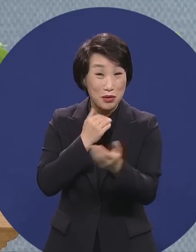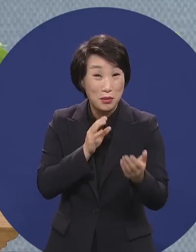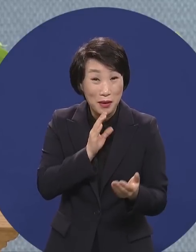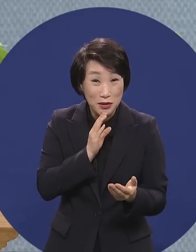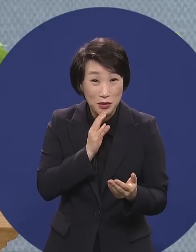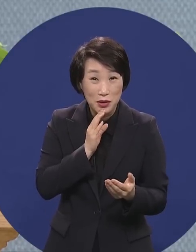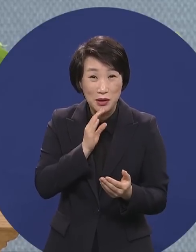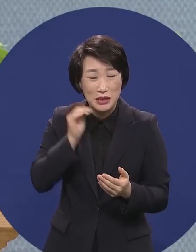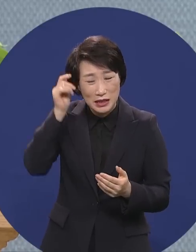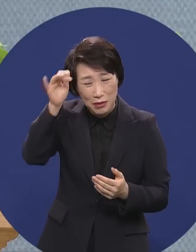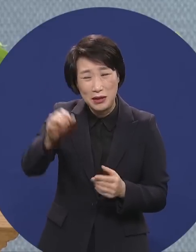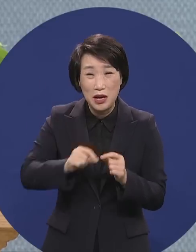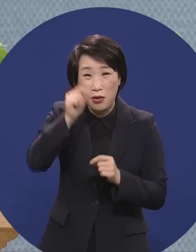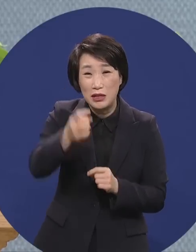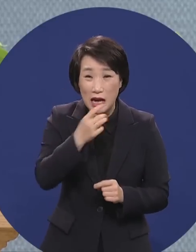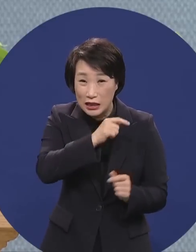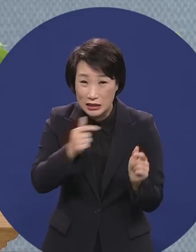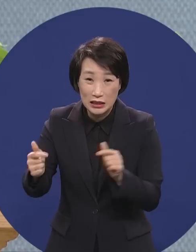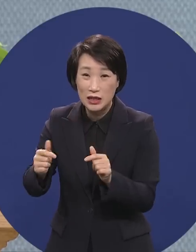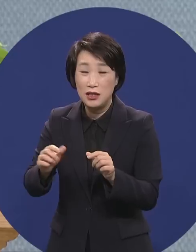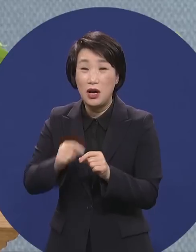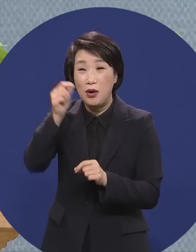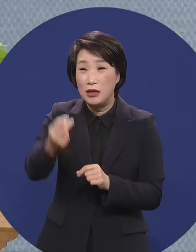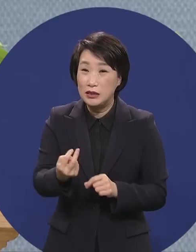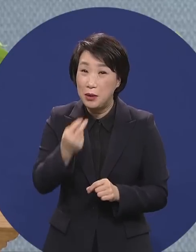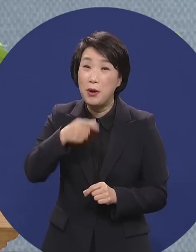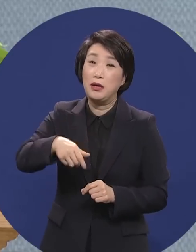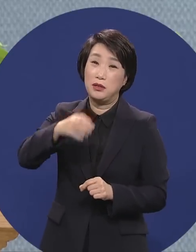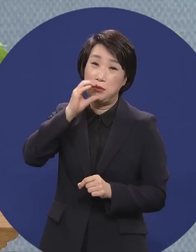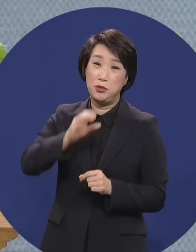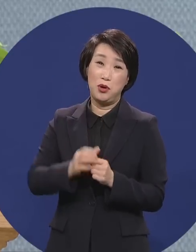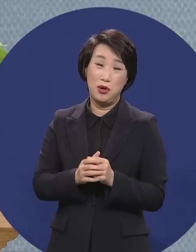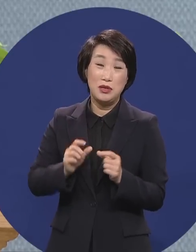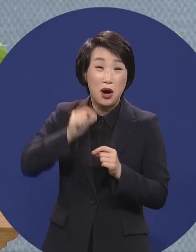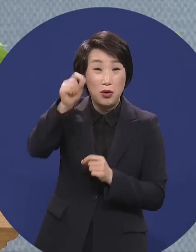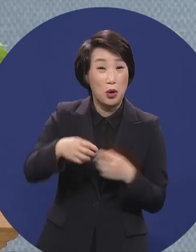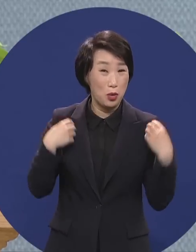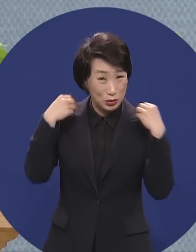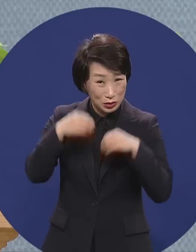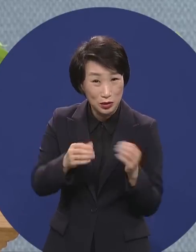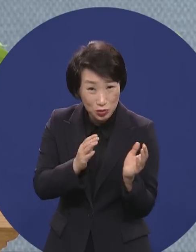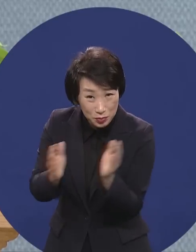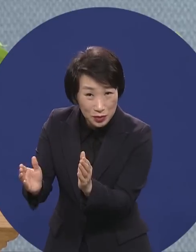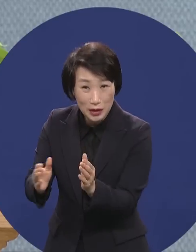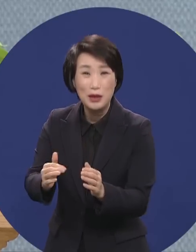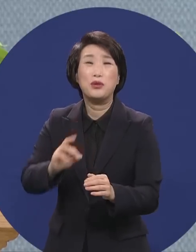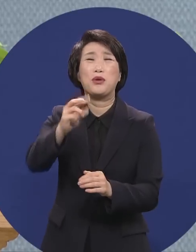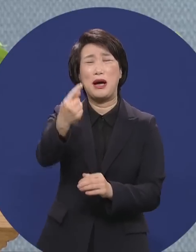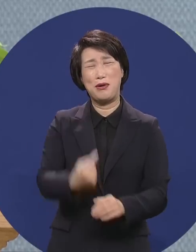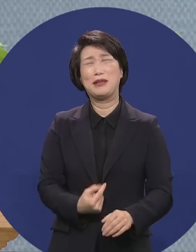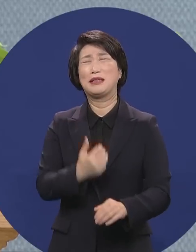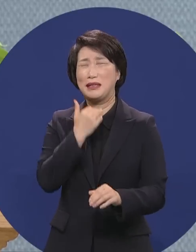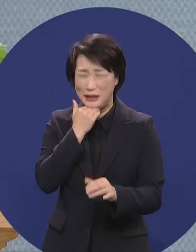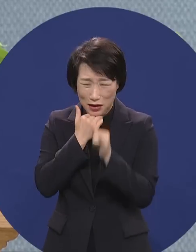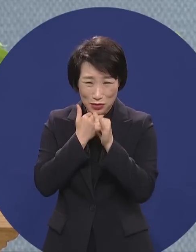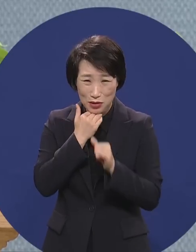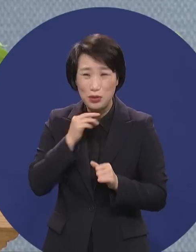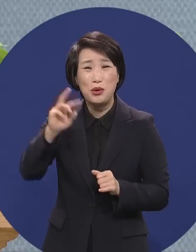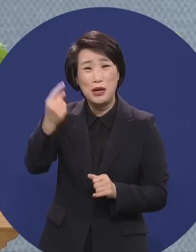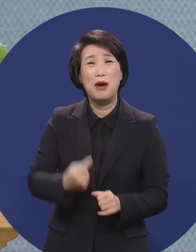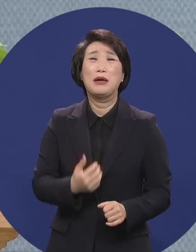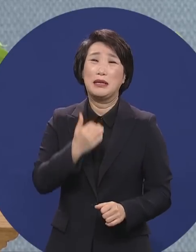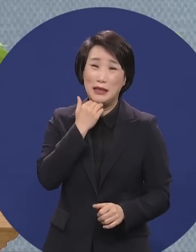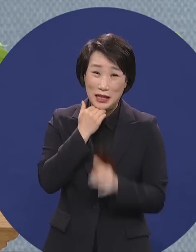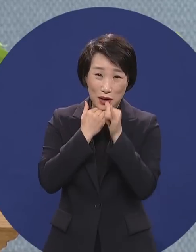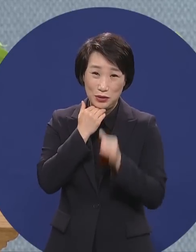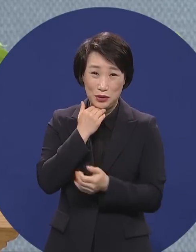사모하며 영원한 양식과 영원한 생명의 음료와 영원한 옷을 준비하고 돌아와.